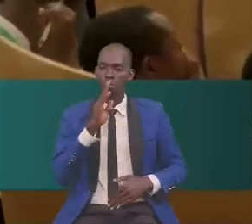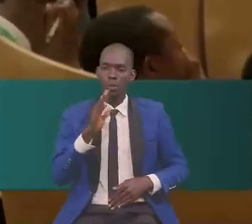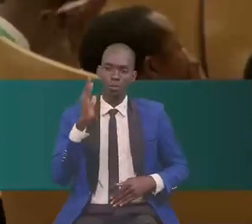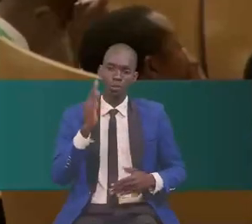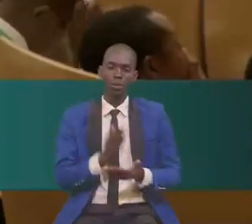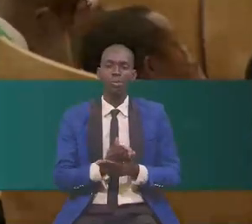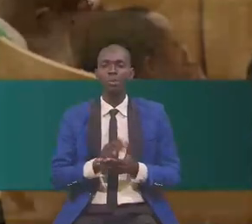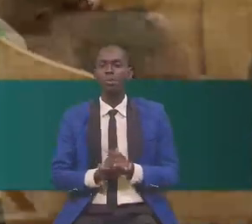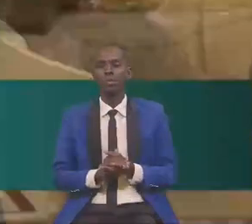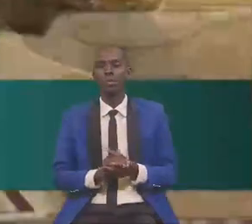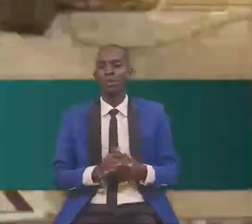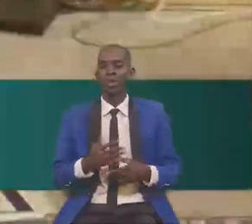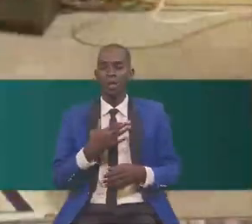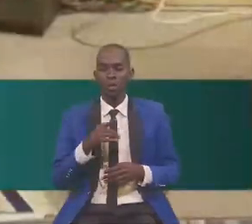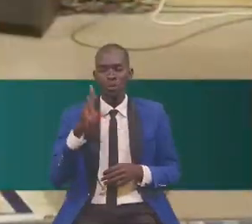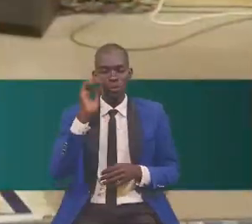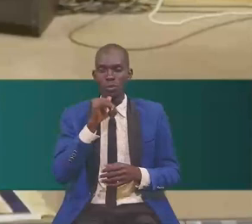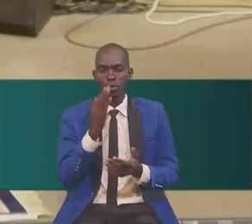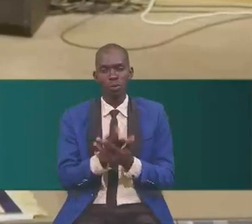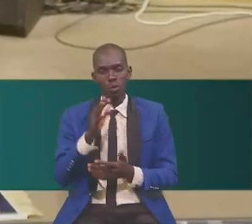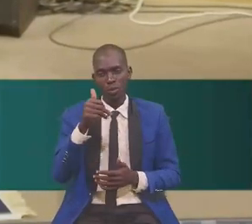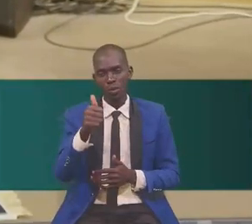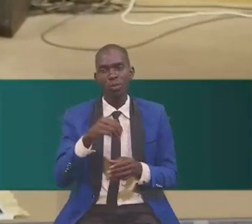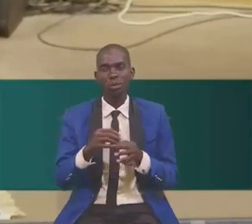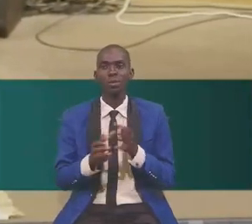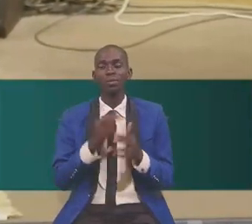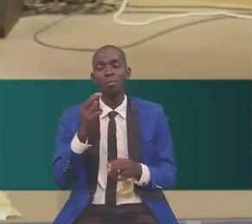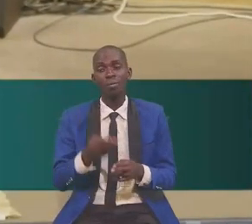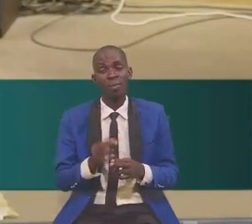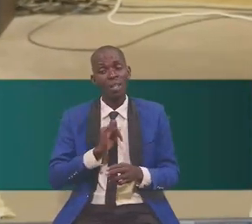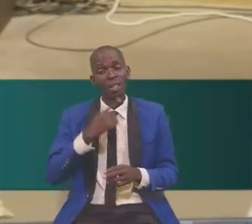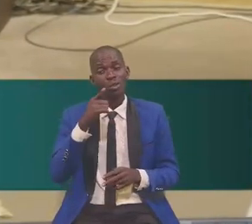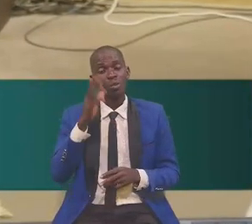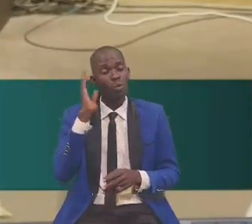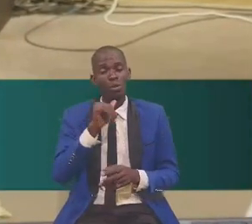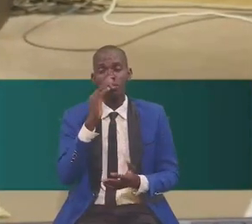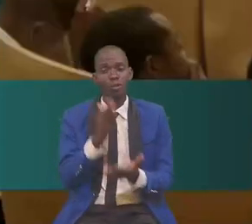Et tu ne vas pas t'arrêter toi-même. Et toi-même, tu ne vas pas t'arrêter.